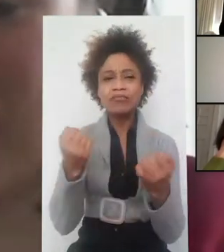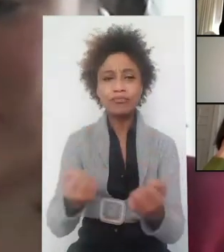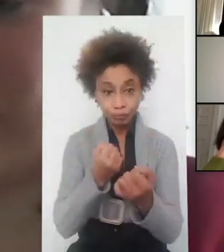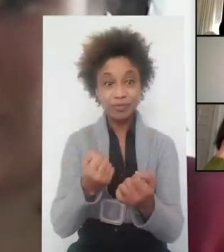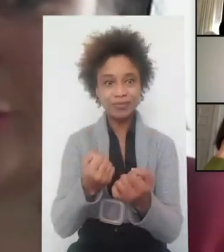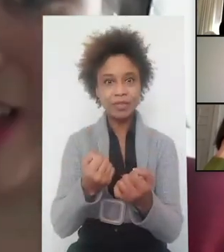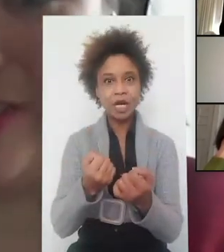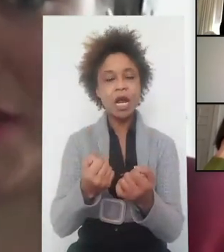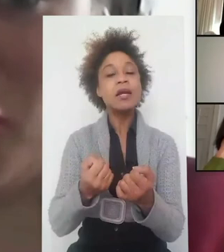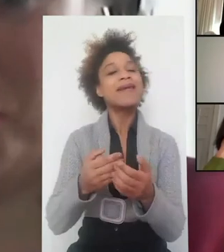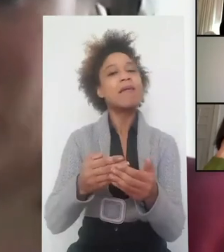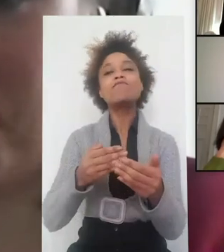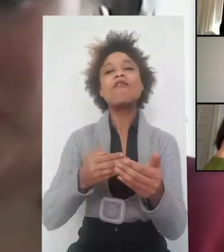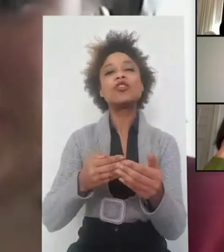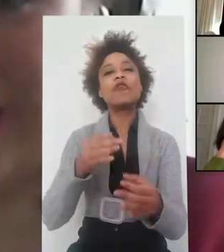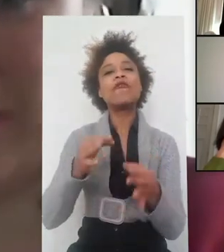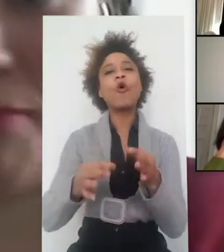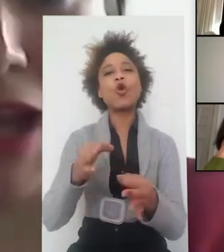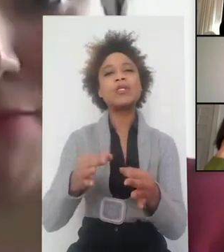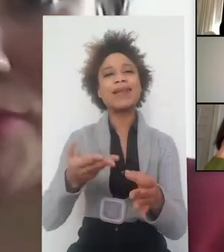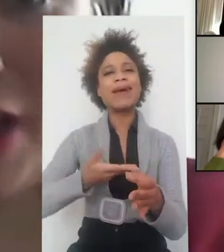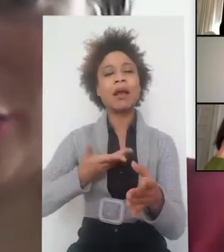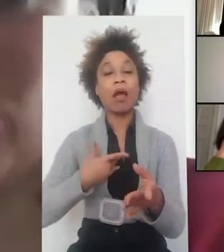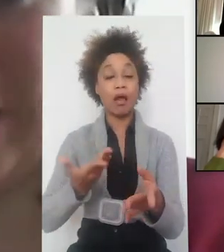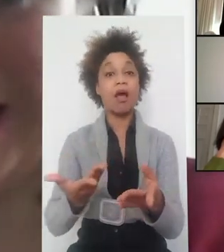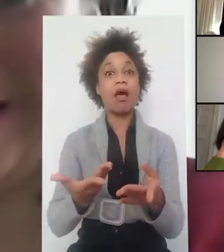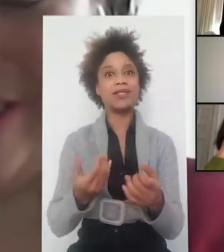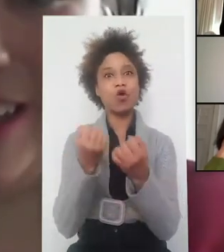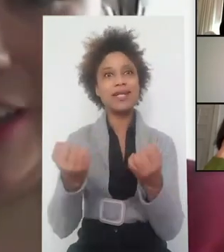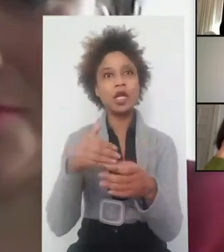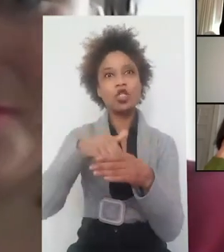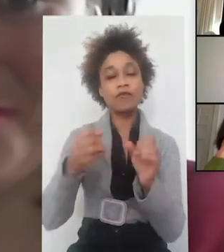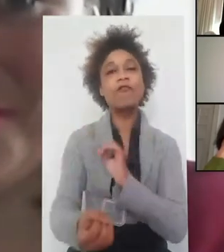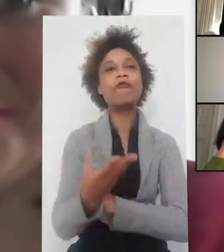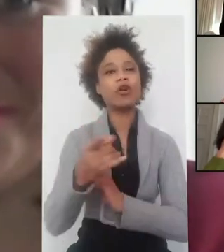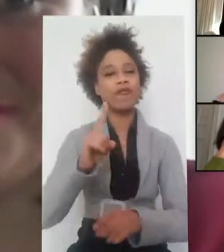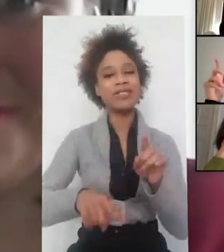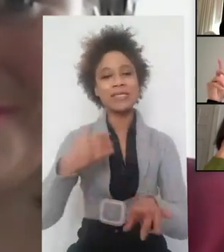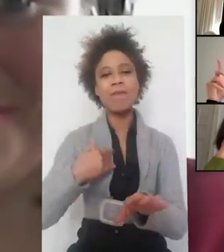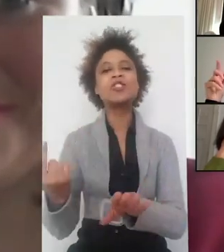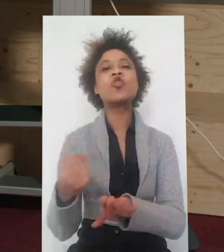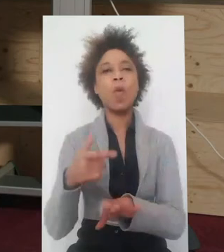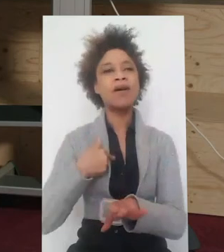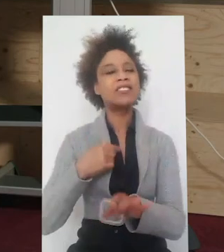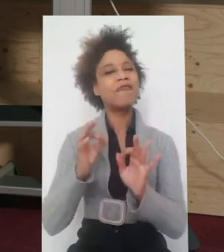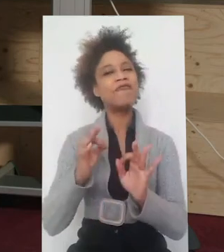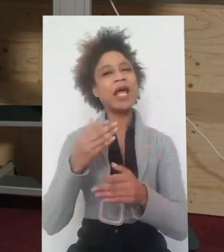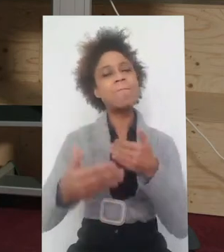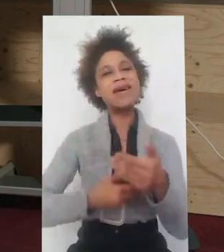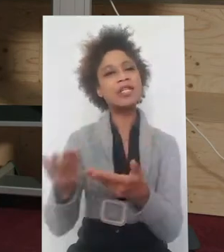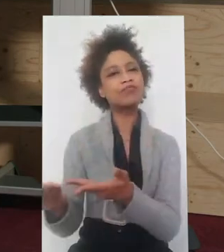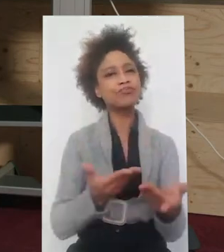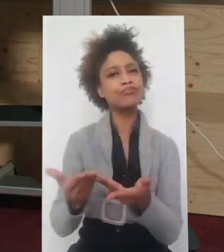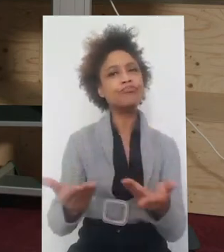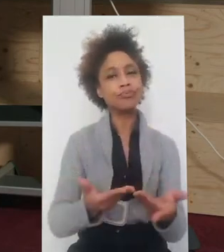de basis kan zijn zeg maar, om stappen te zetten bij bepaalde culturele instellingen. Ja, dus jij zegt eigenlijk van formuleer dan ook